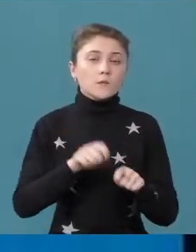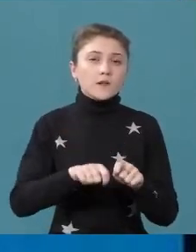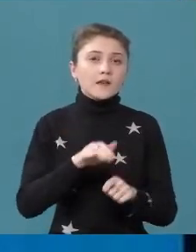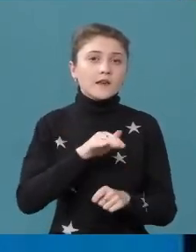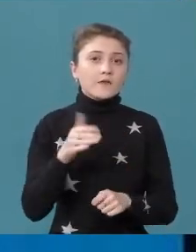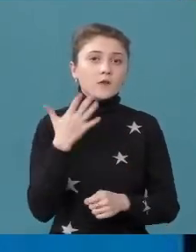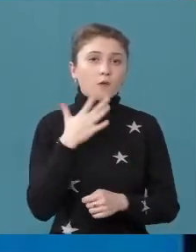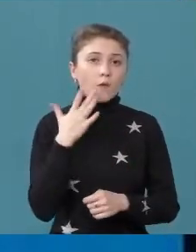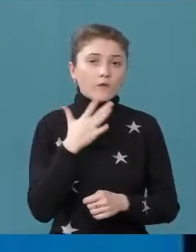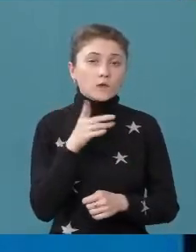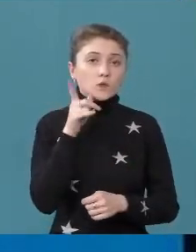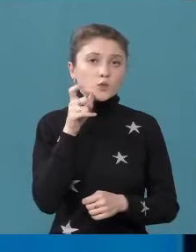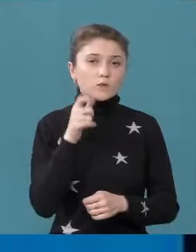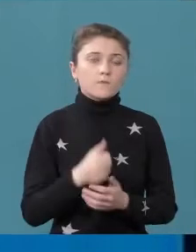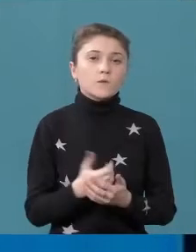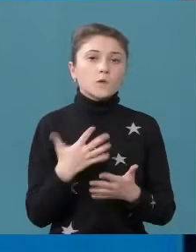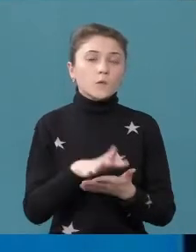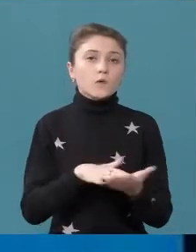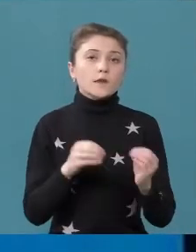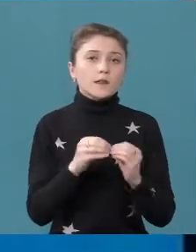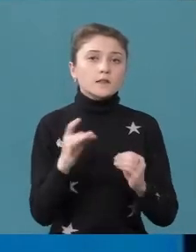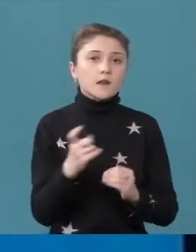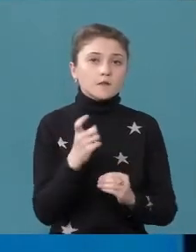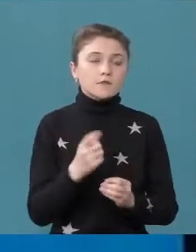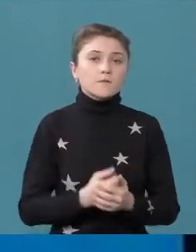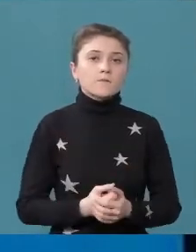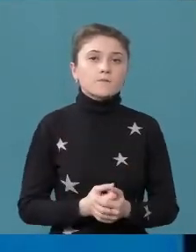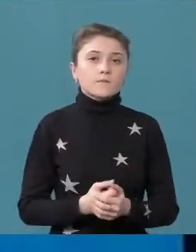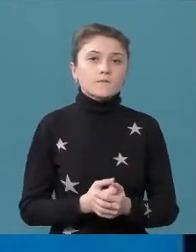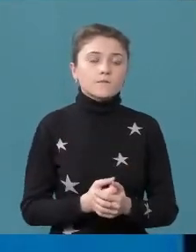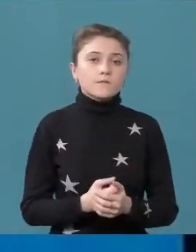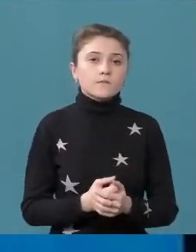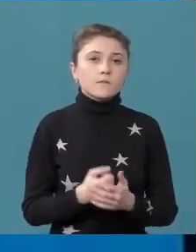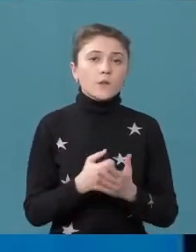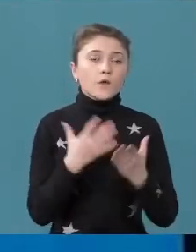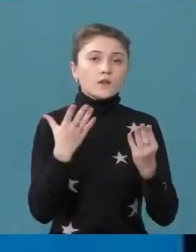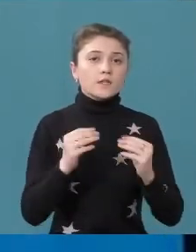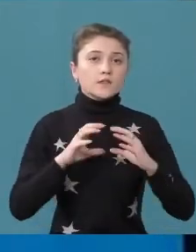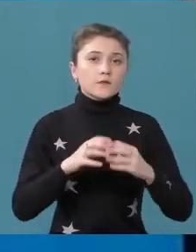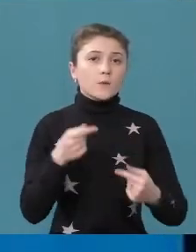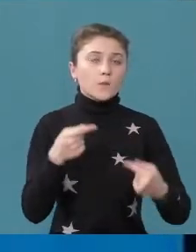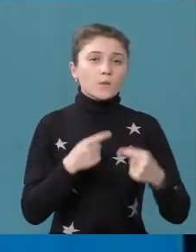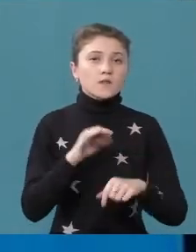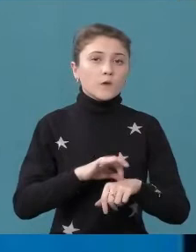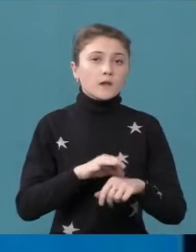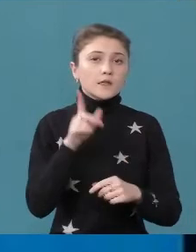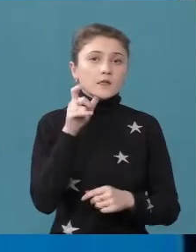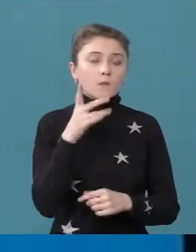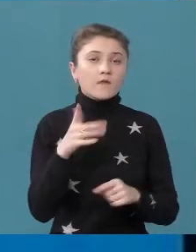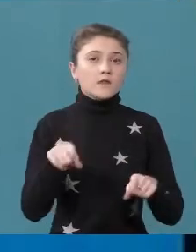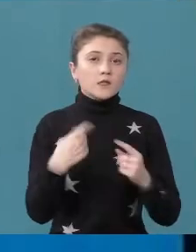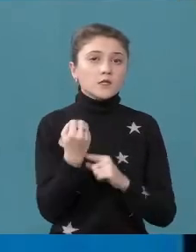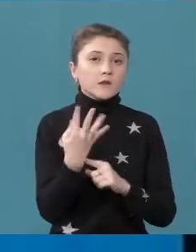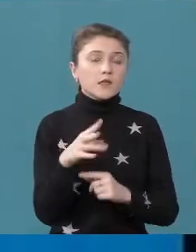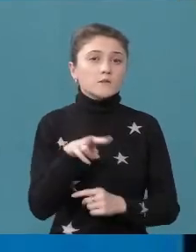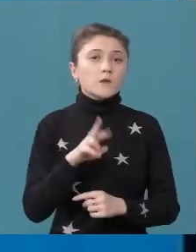у лікарні проводять 10-й рік поспіль. Напередодні Всесвітнього дня боротьби проти діабету, яке відзначає 14 листопада. Як усе